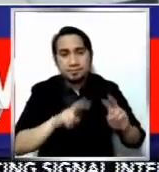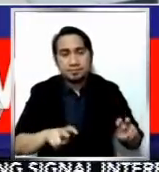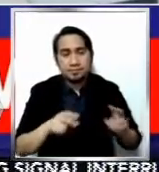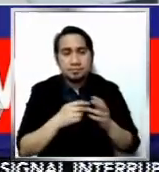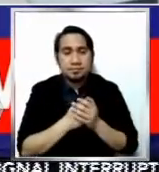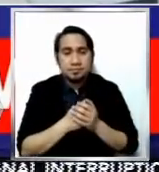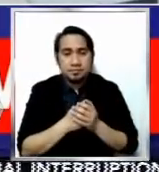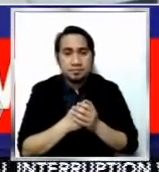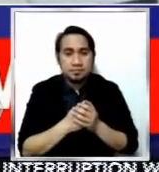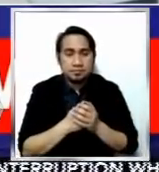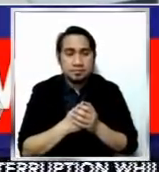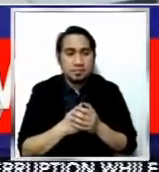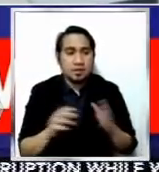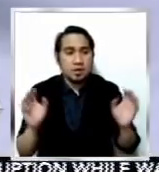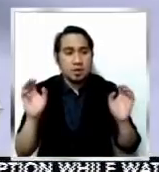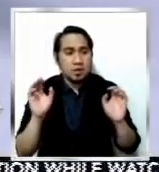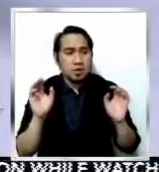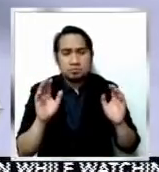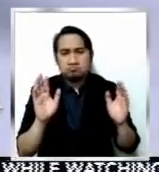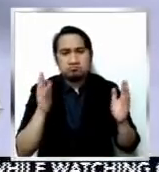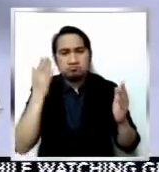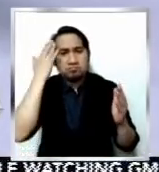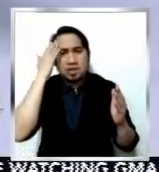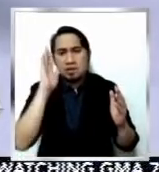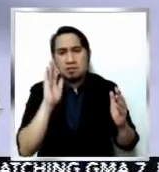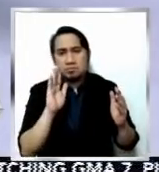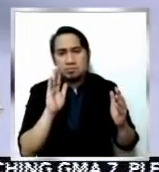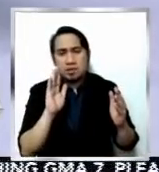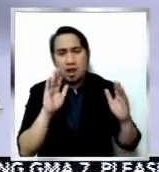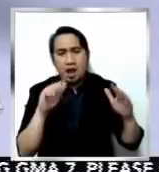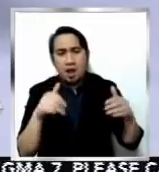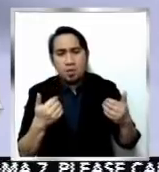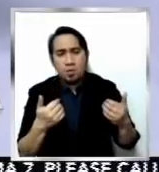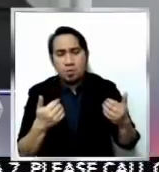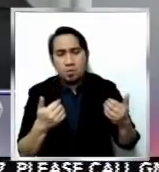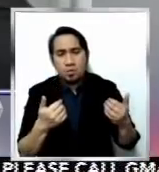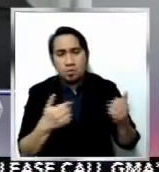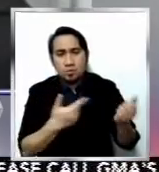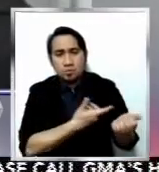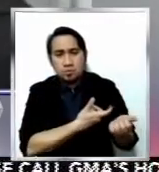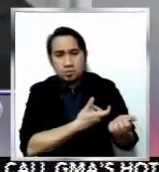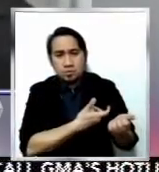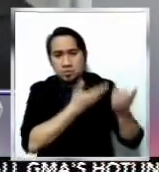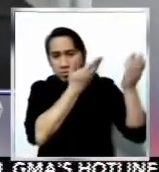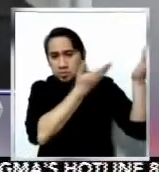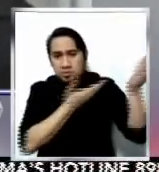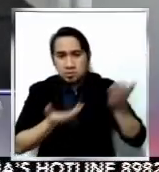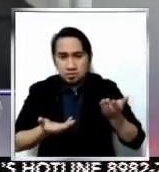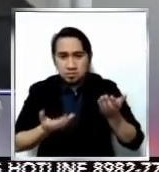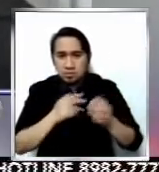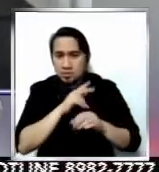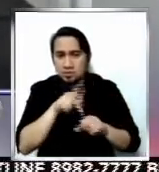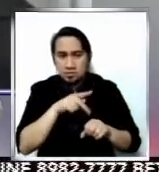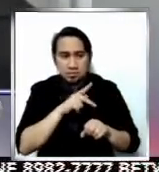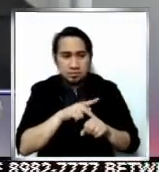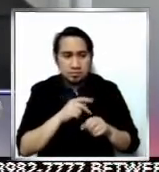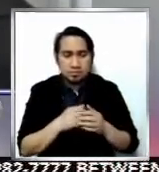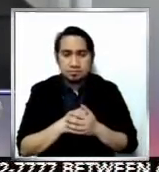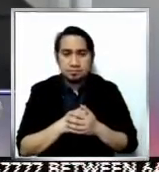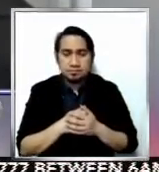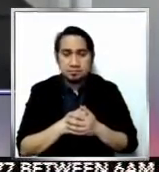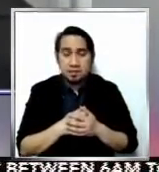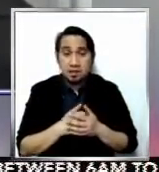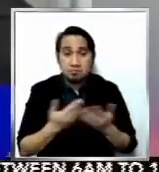raw alam kung paano nakarating ng bansa ang mga bakuna na ginamit ng PSG personnel. Well, I have no knowledge about